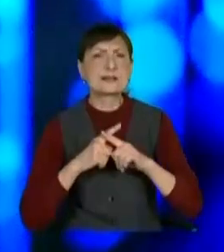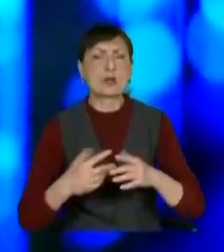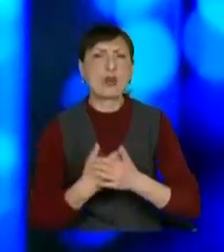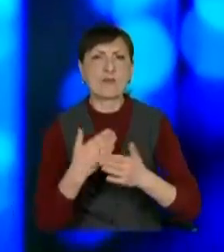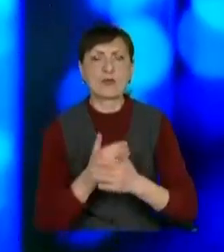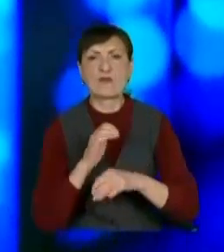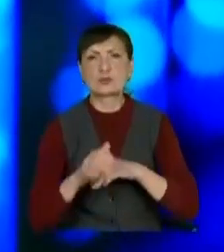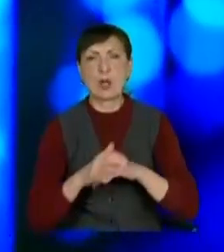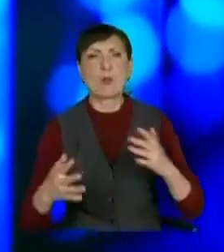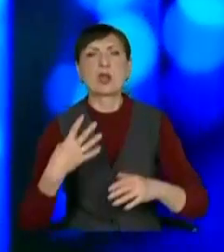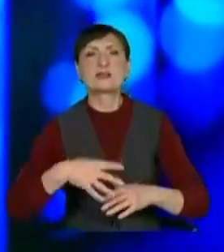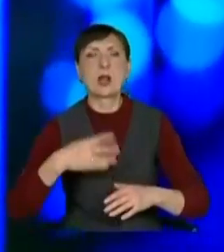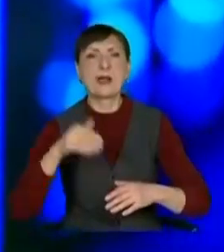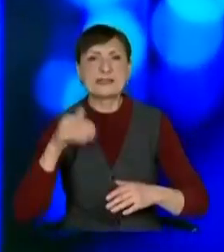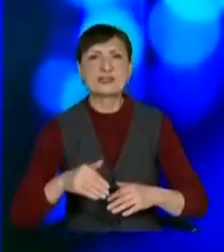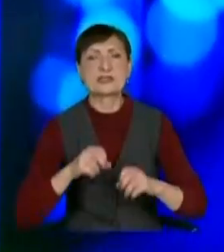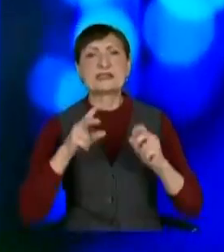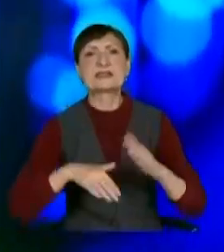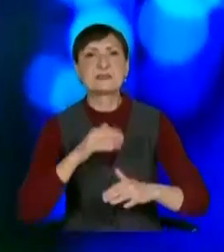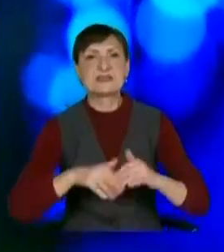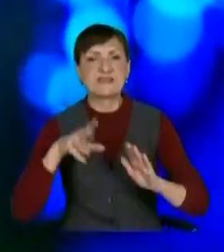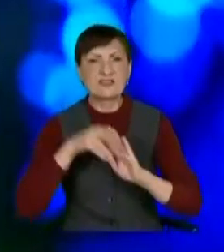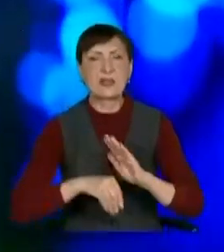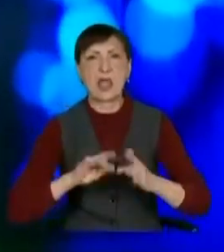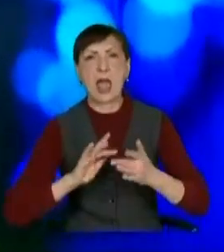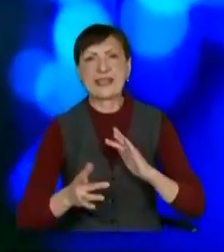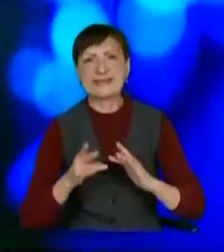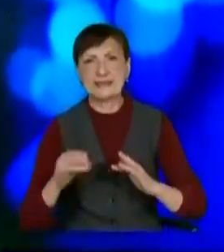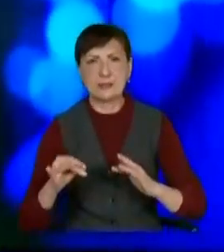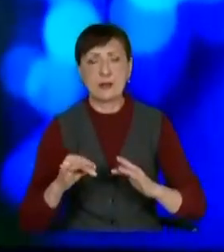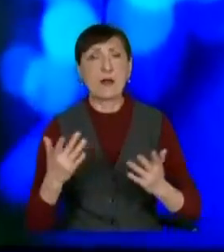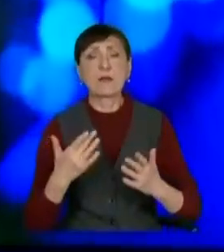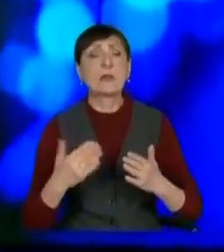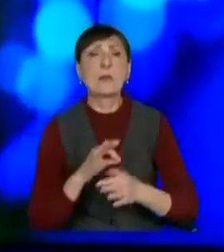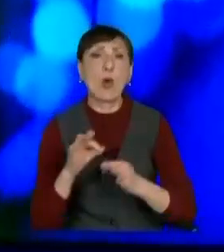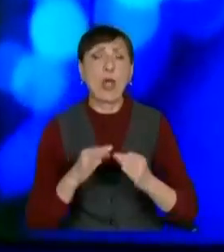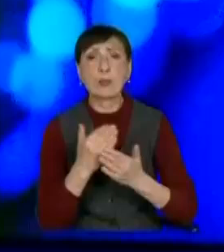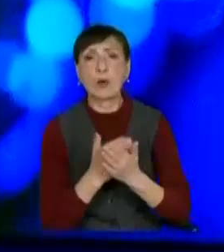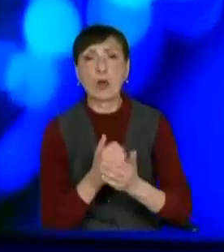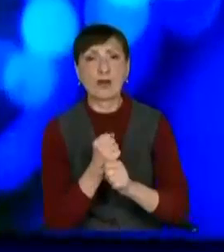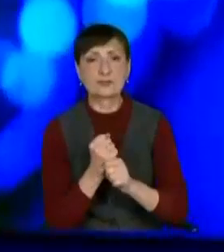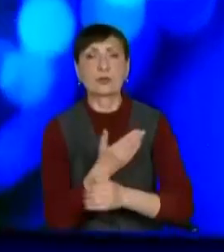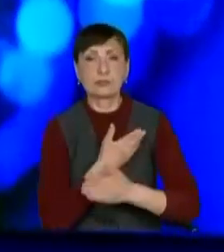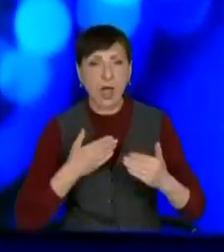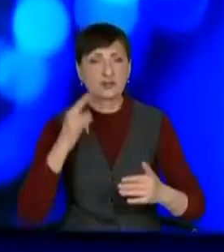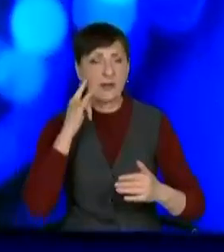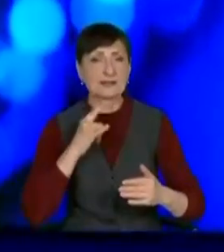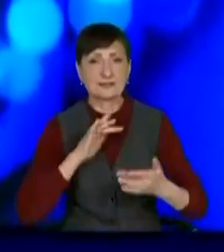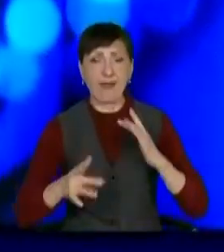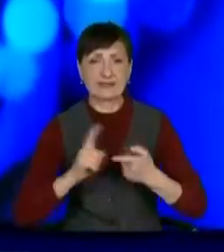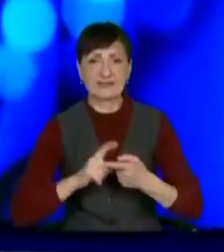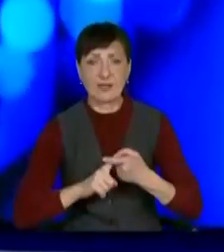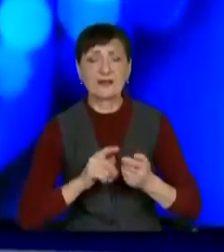ежегодно выпускаются более 40 тысяч специалистов в сфере IT. Какие инновационные проекты и программы разработали наши